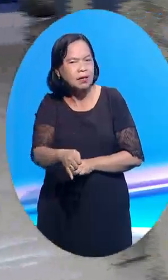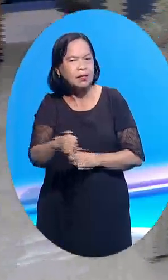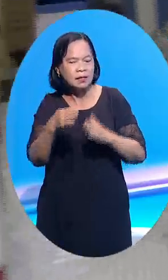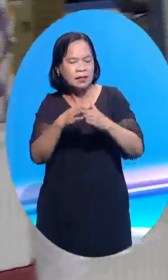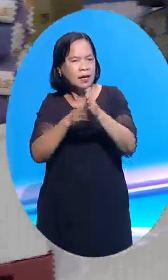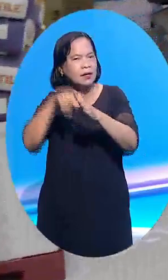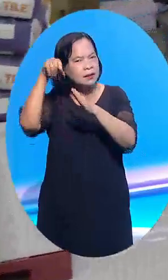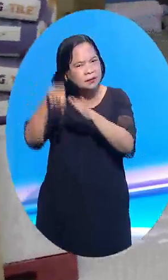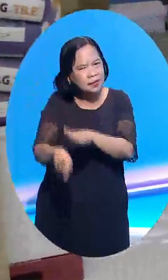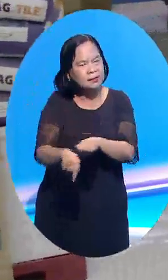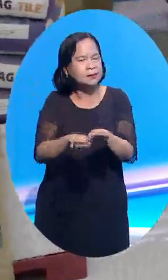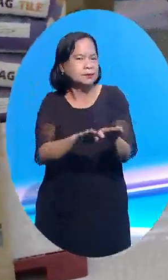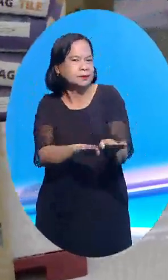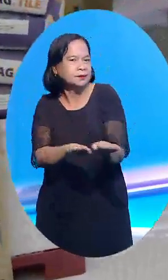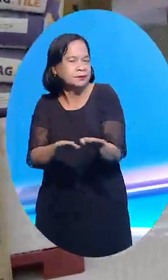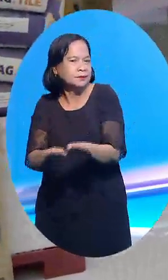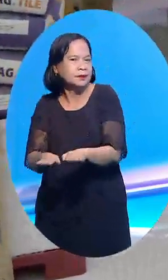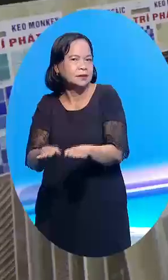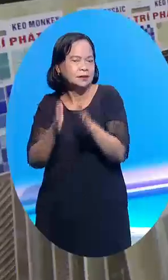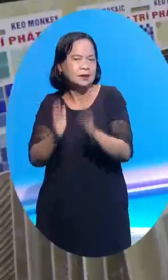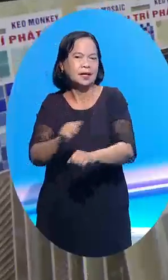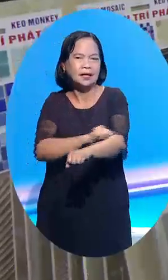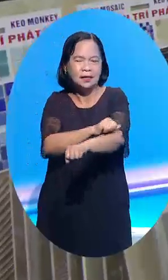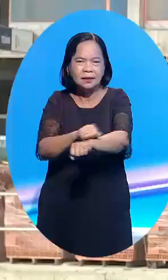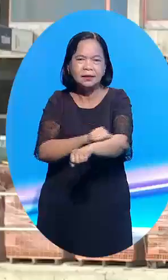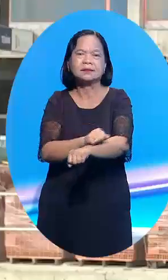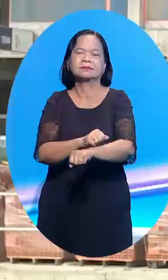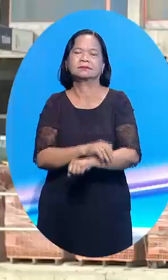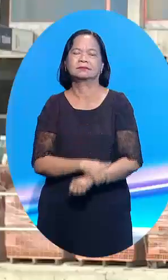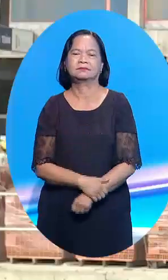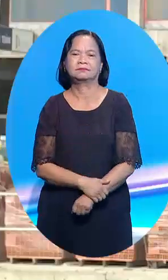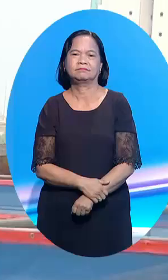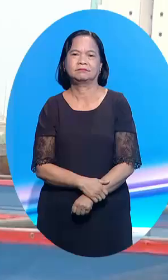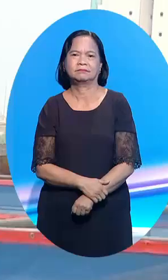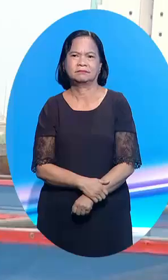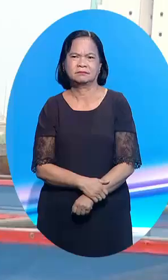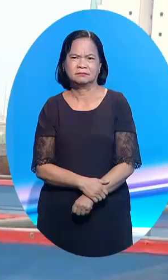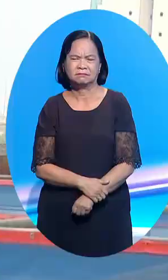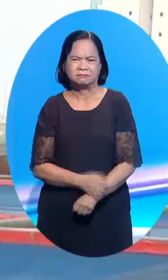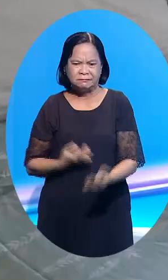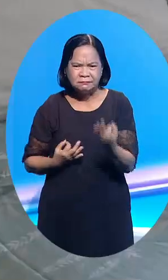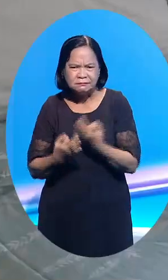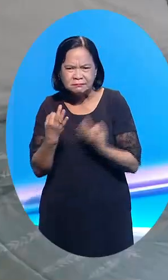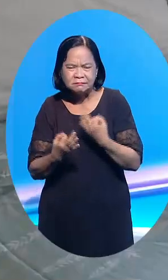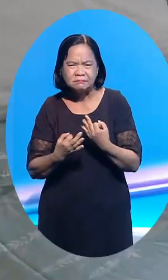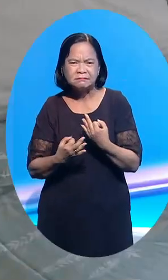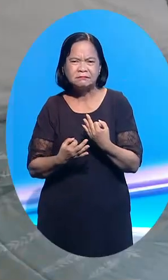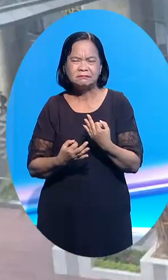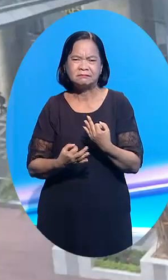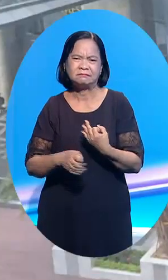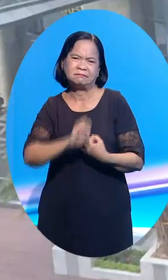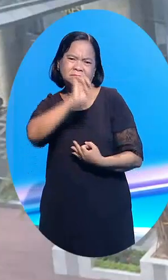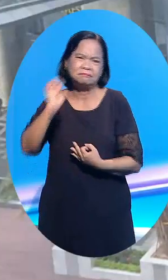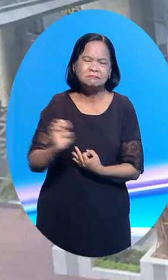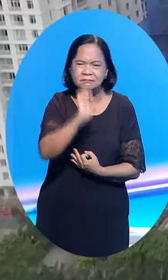sản đi xuống chậm thì tất nhiên cái ngành vật liệu xây dựng cung cấp sẽ chậm. Sự ảm đạm của thị trường thể hiện rõ khi lượng tìm kiếm giao dịch